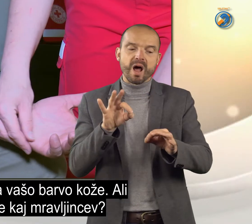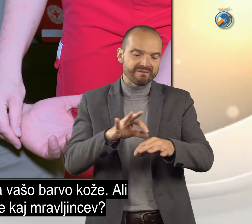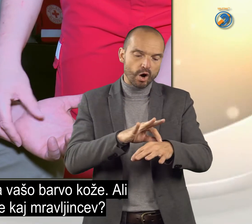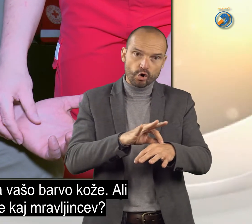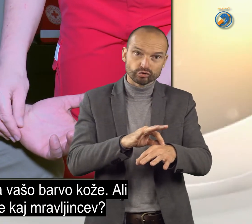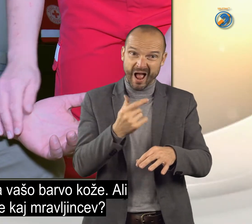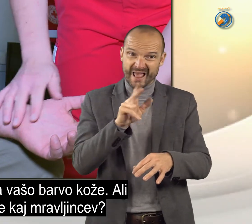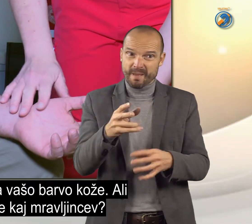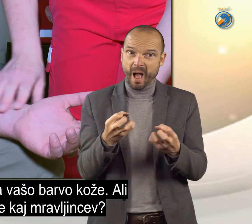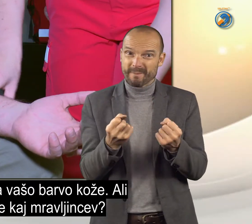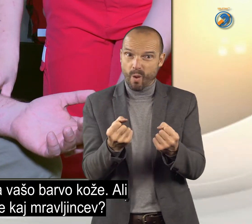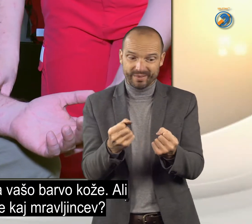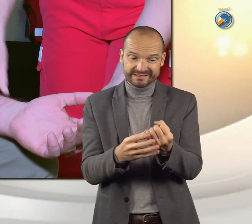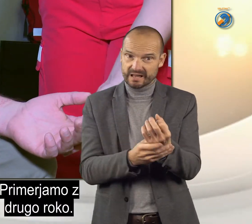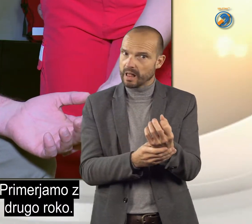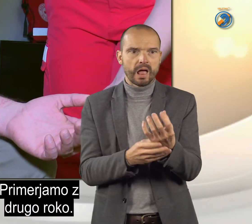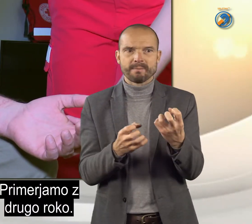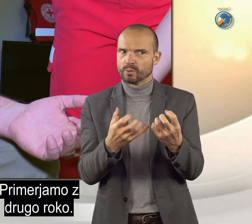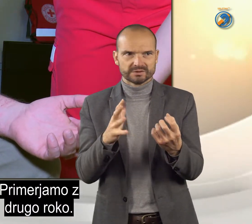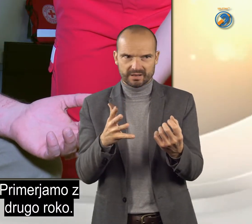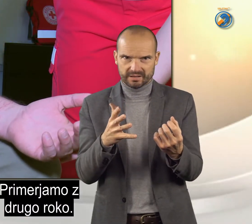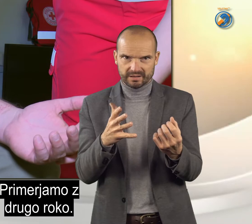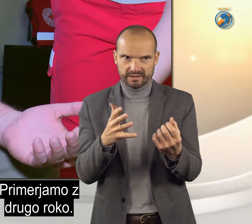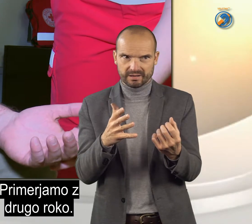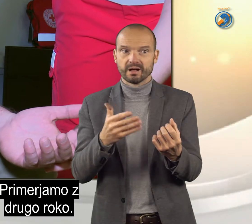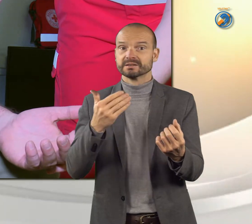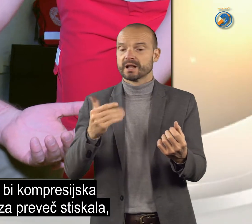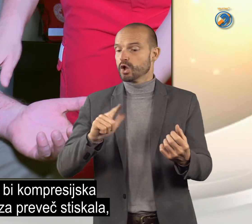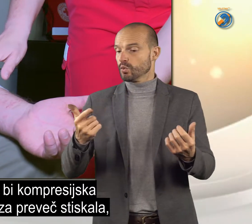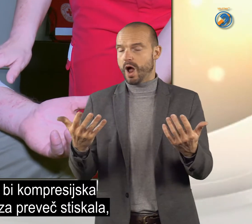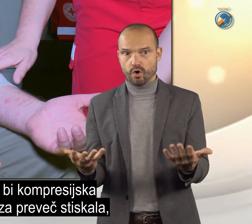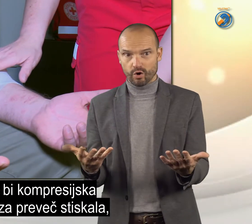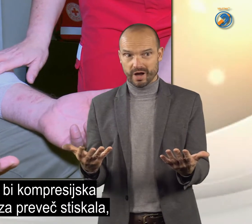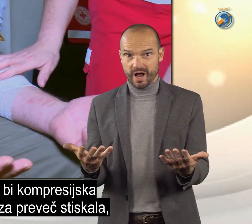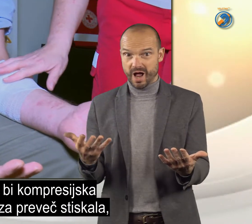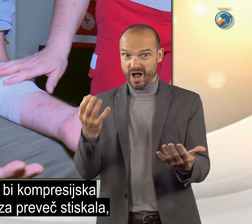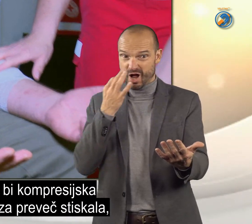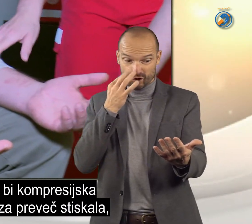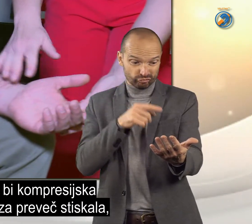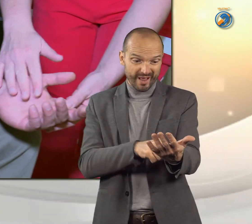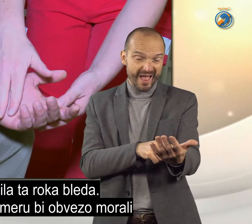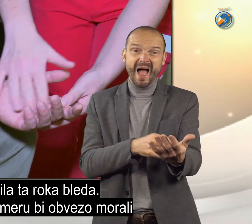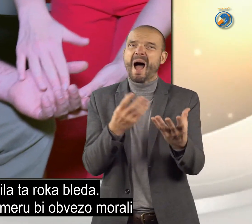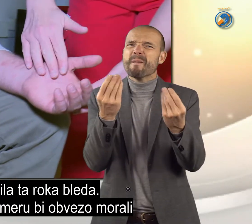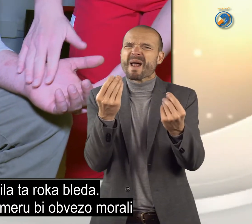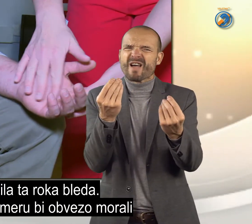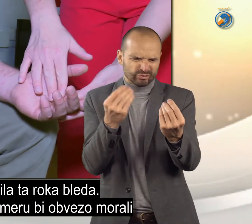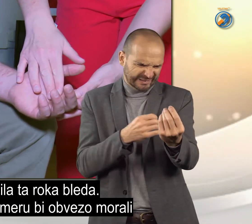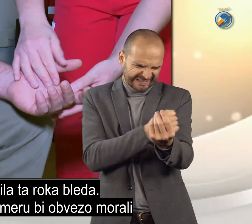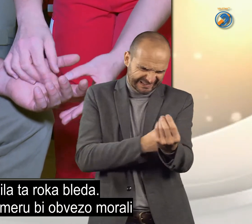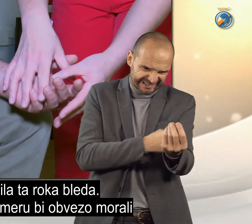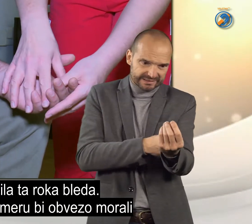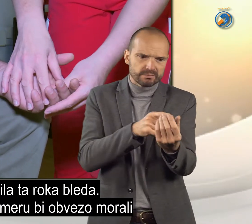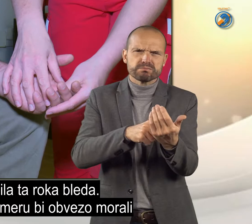mravljincev. Ne. Ne? Ja, lahko primerjamo drugo roko, ne? Če bi kompresijska obveza preveč stiskala, potem bi bila ta roka